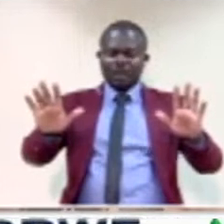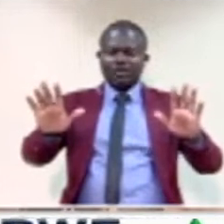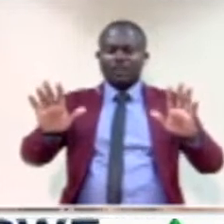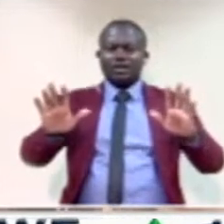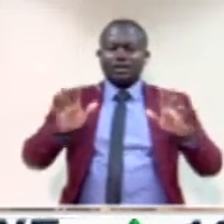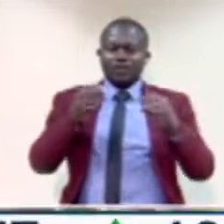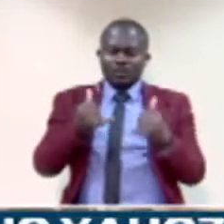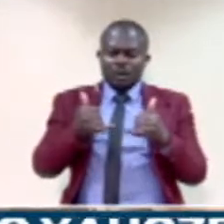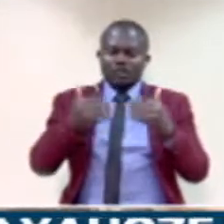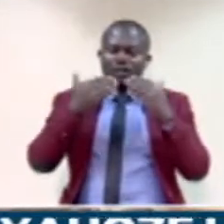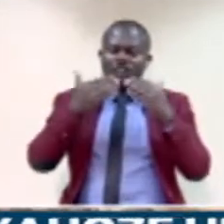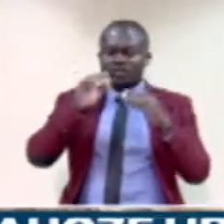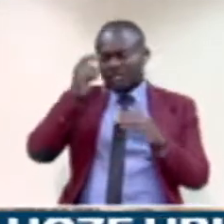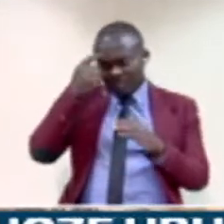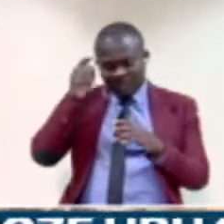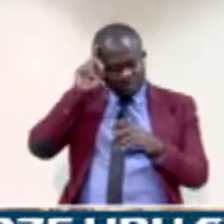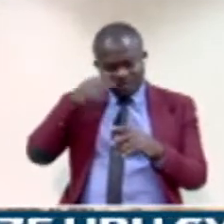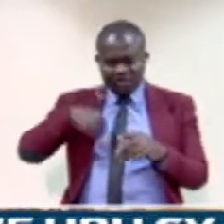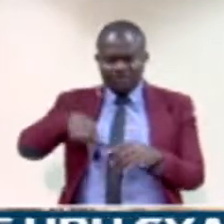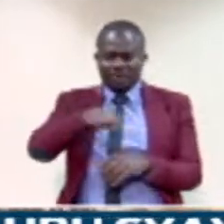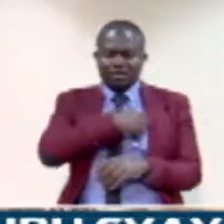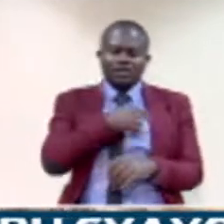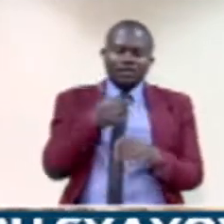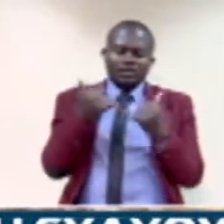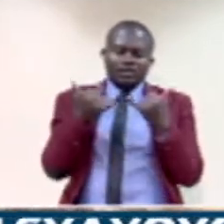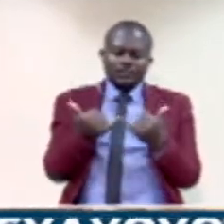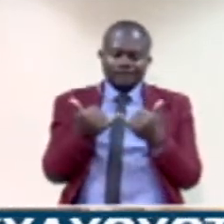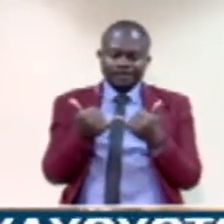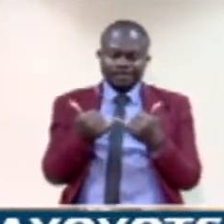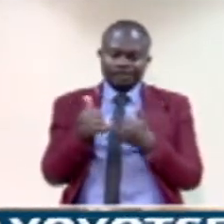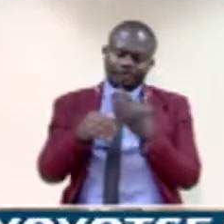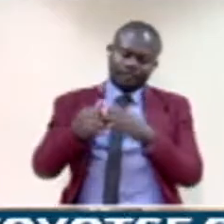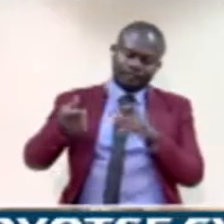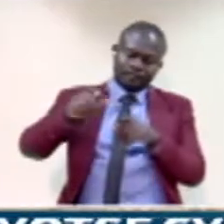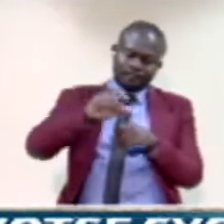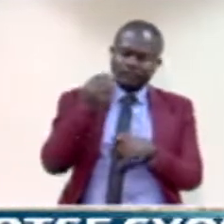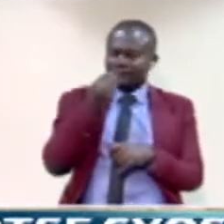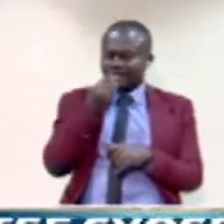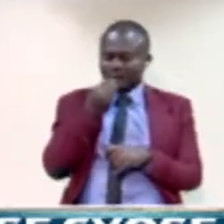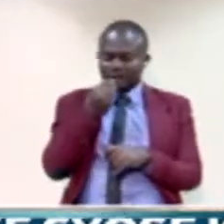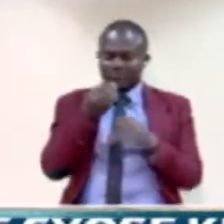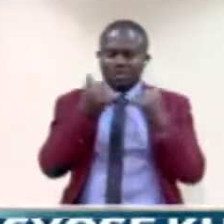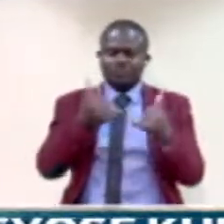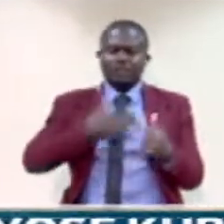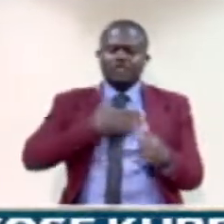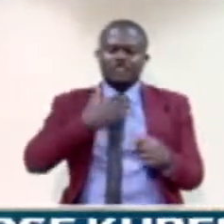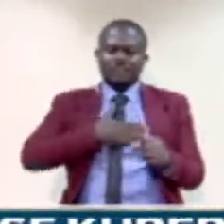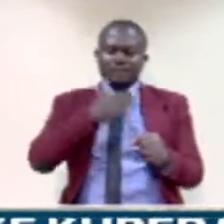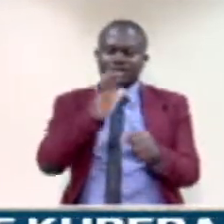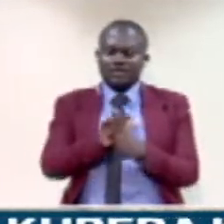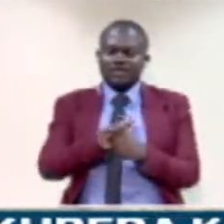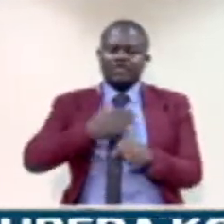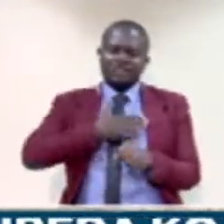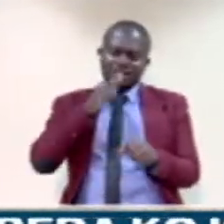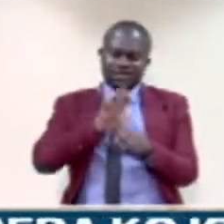rero turashimira leta yadutekerejeho ikaba itwongereye ibyo kurya. Ubu ngubu ndishimye cyane, ndishimye